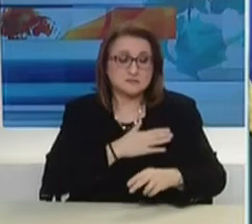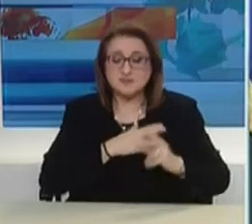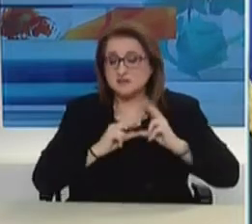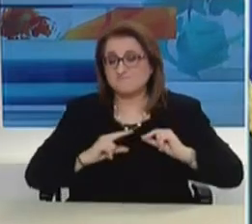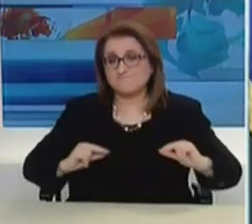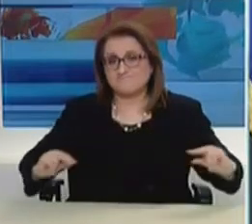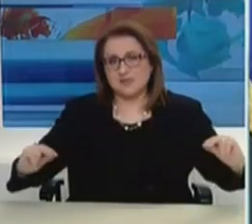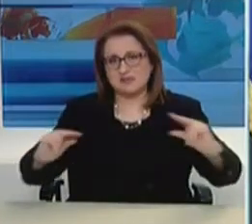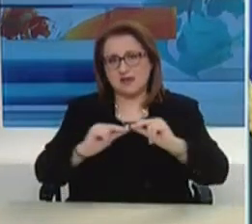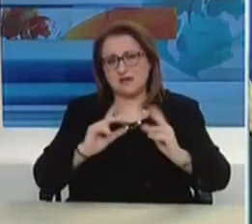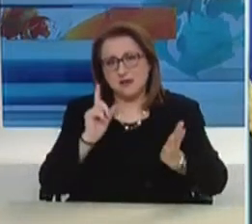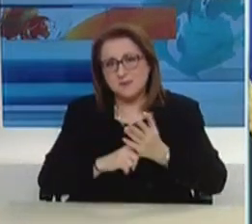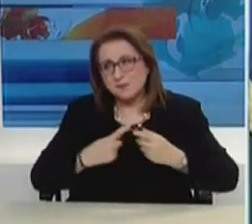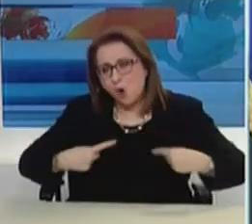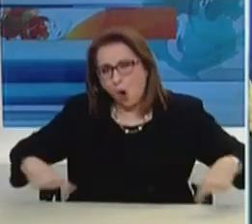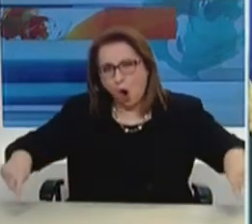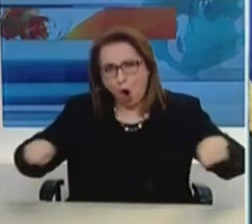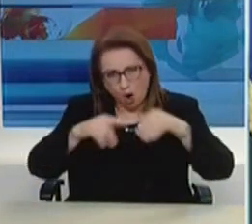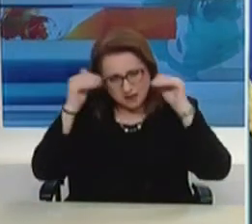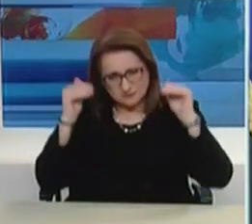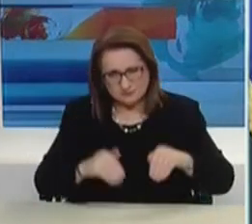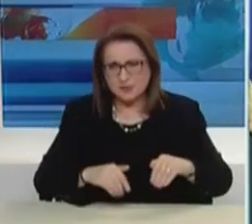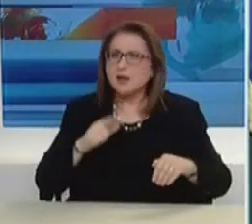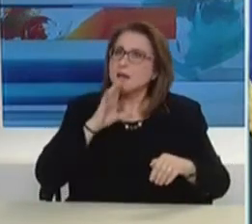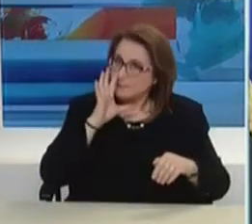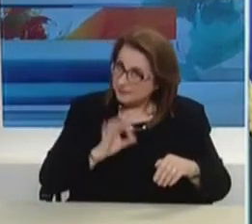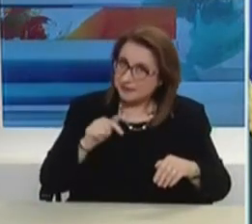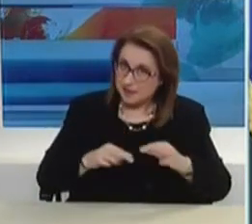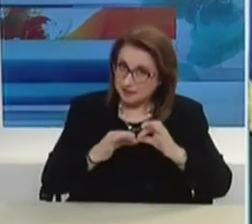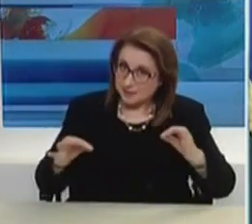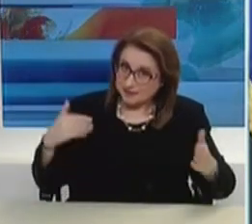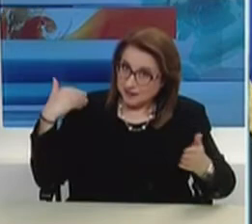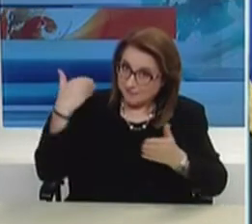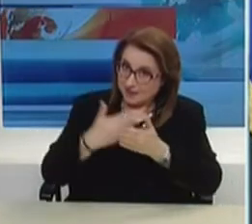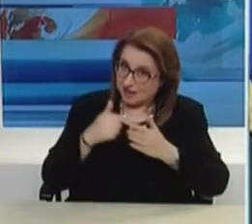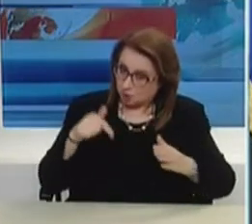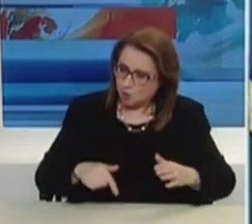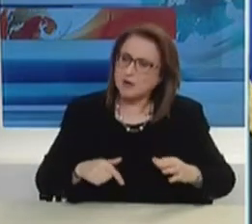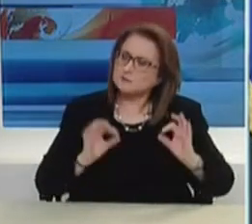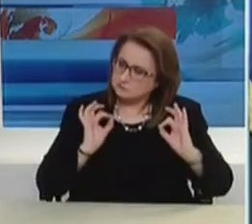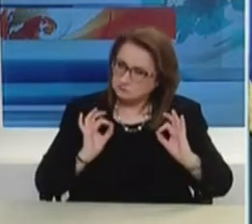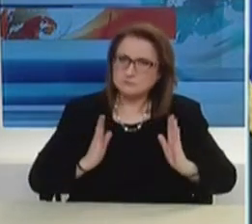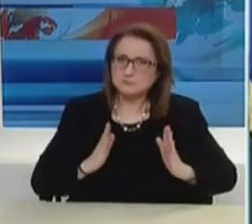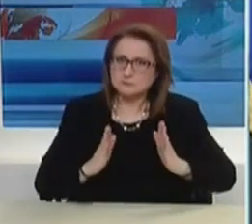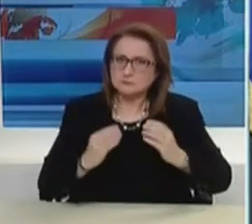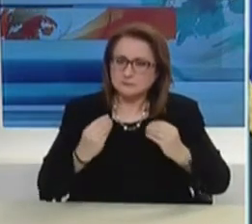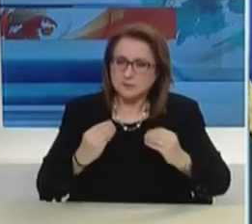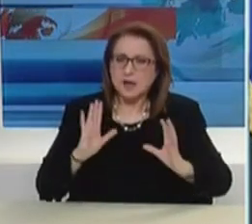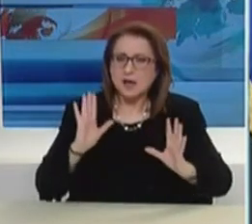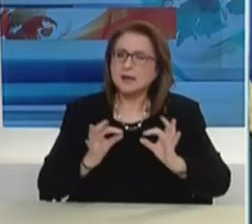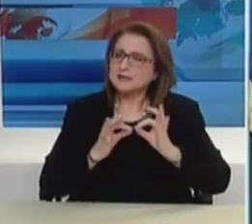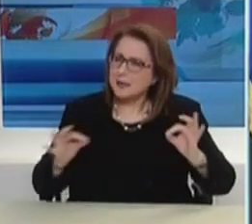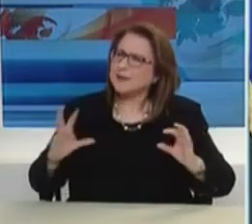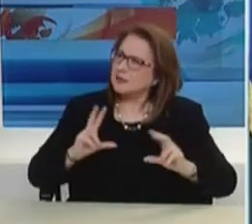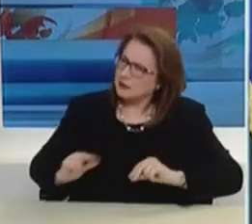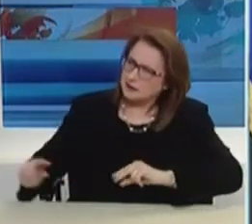αποδίδουν, σύμφωνα και με τις μαθηματικές εκτιμήσεις των συναδέλφων από την Ελλάδα και το εξωτερικό που ασχολούνται με την πορεία των τοπικών επιδημιών. Αλλά